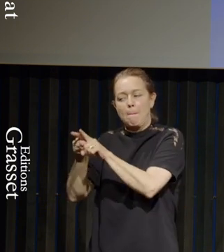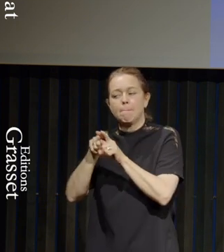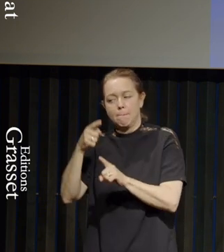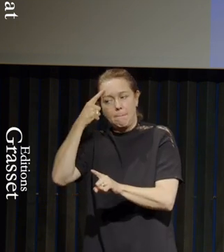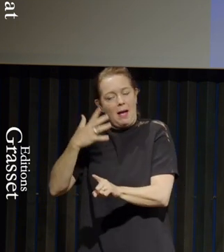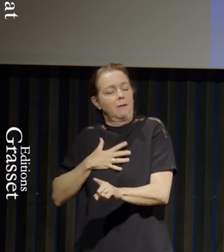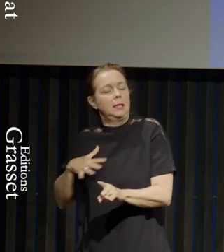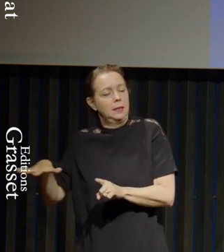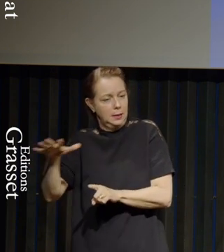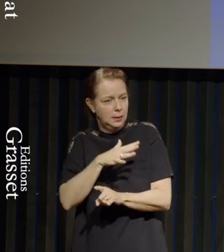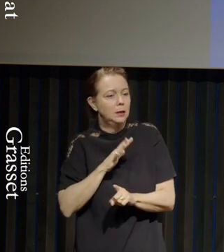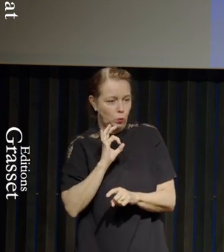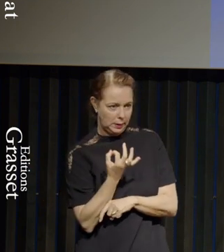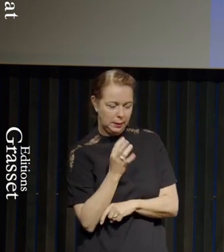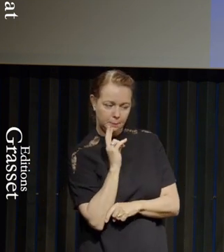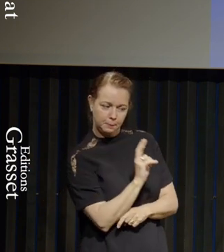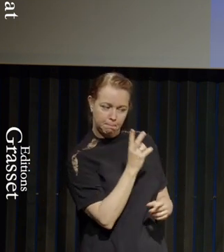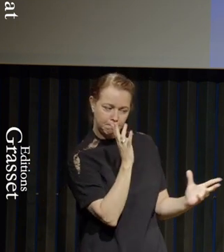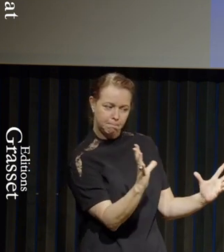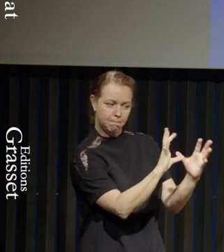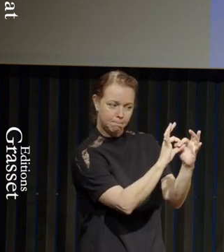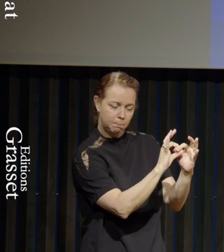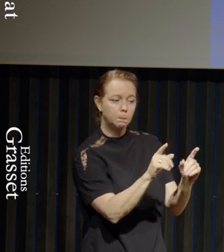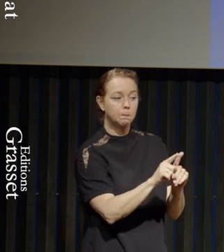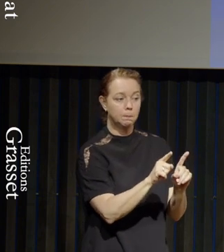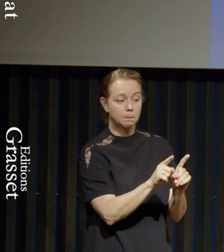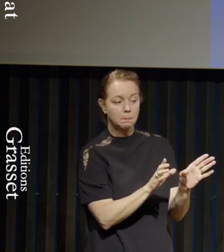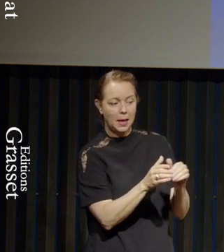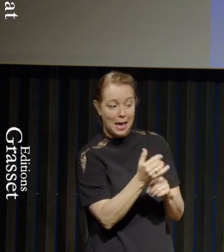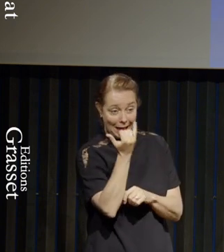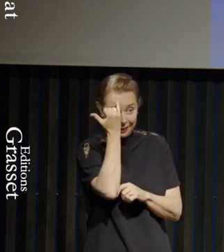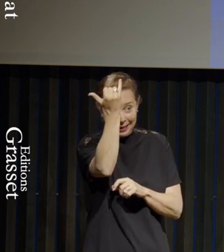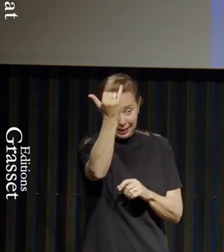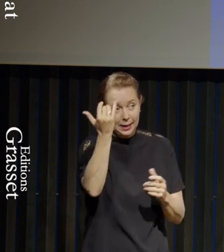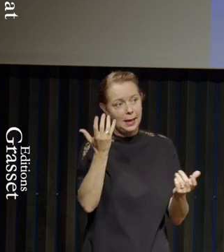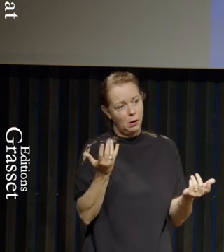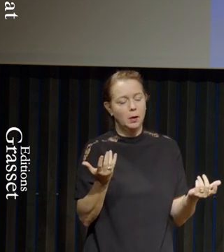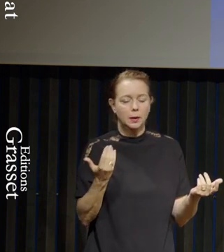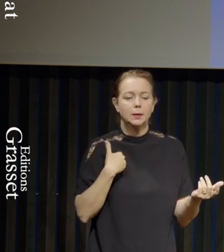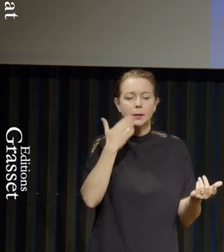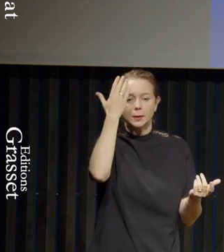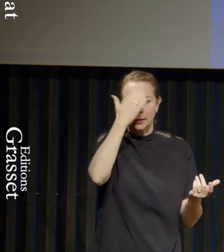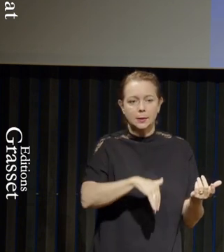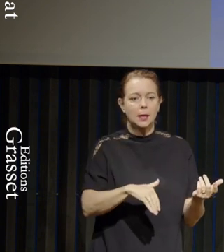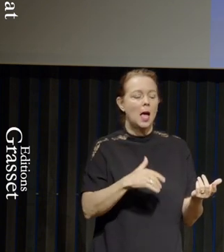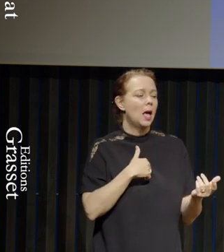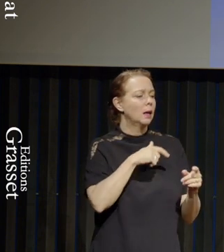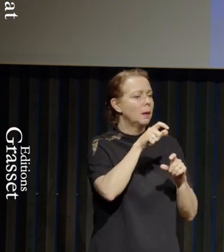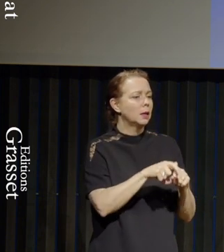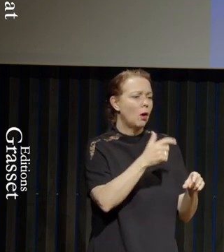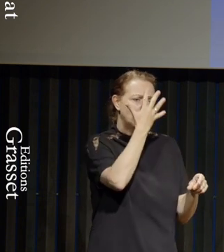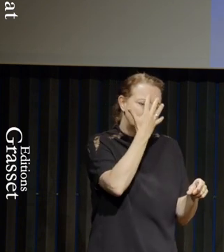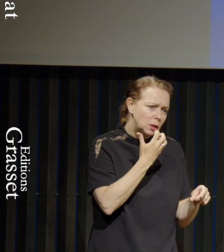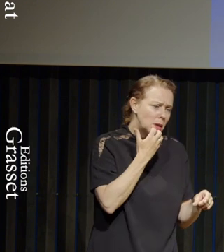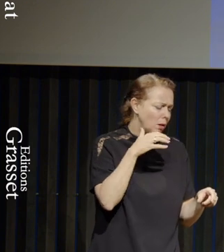va avec l'histoire des idées. On sait que chez les Grecs anciens, la mélancolie